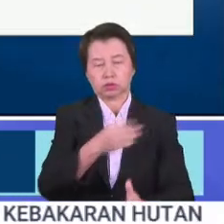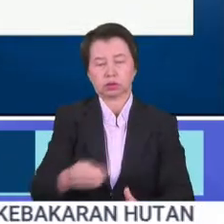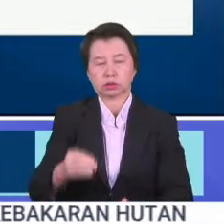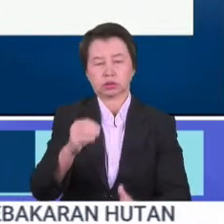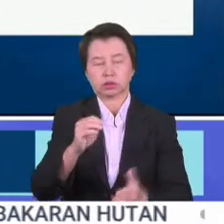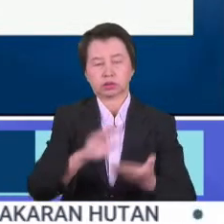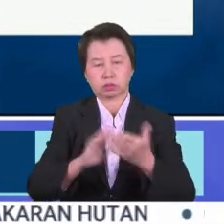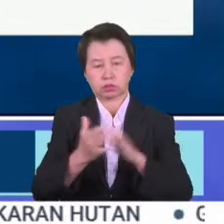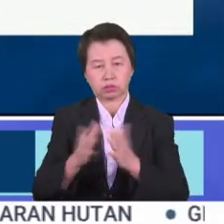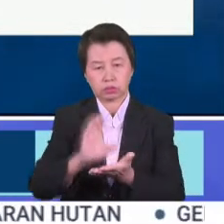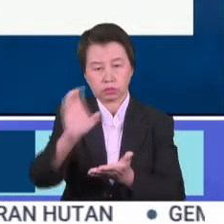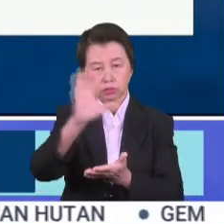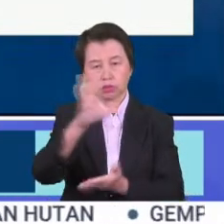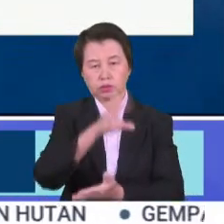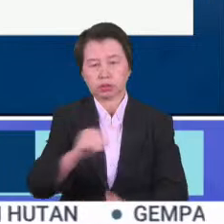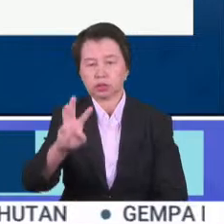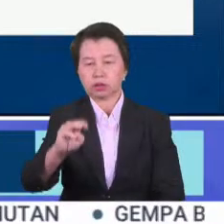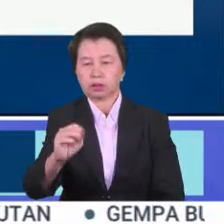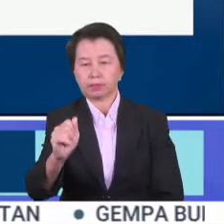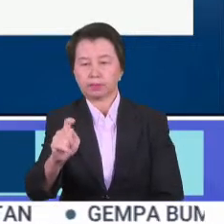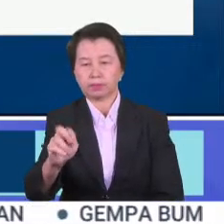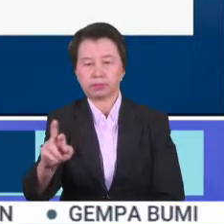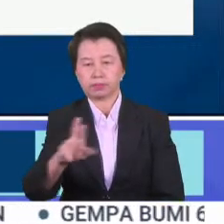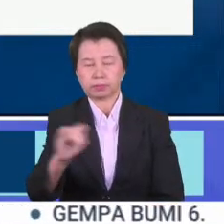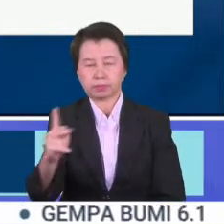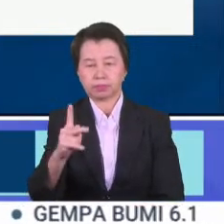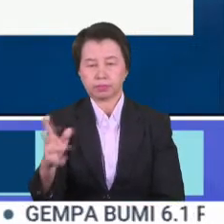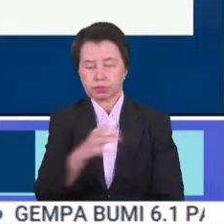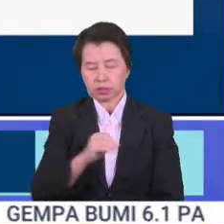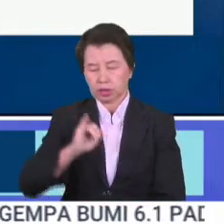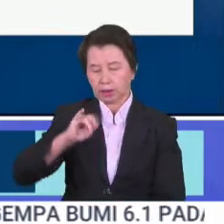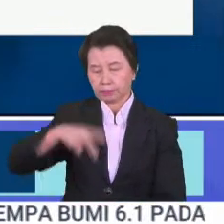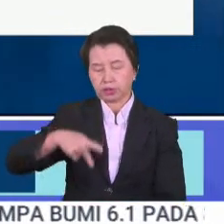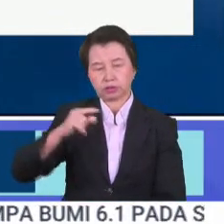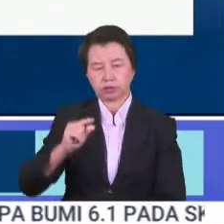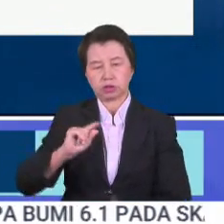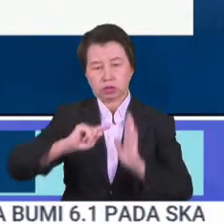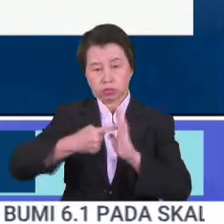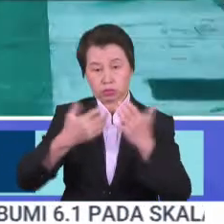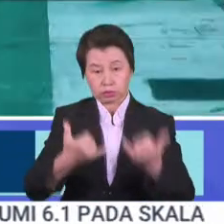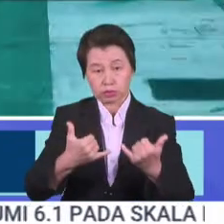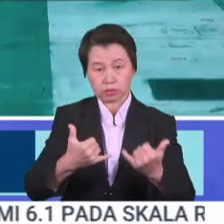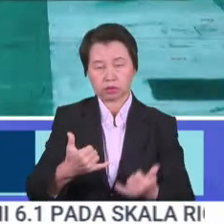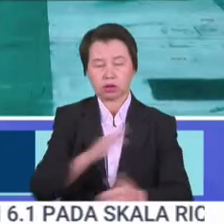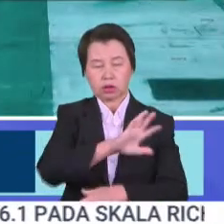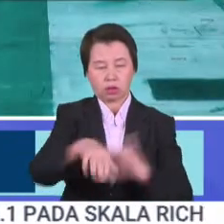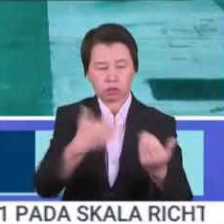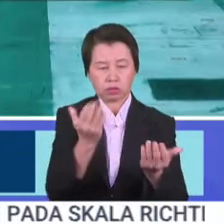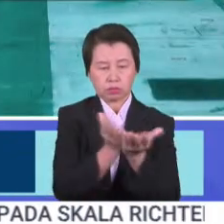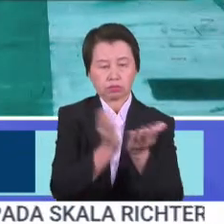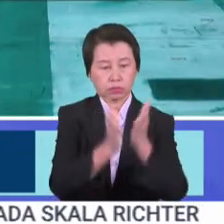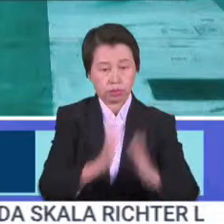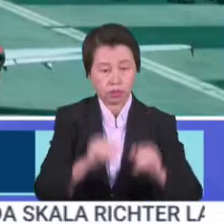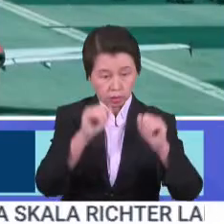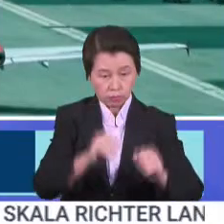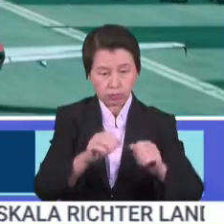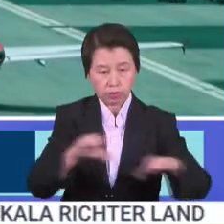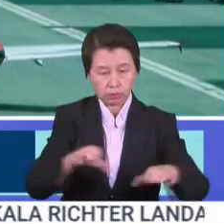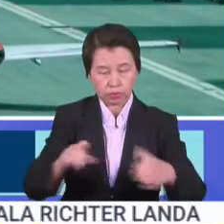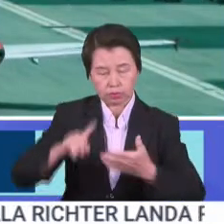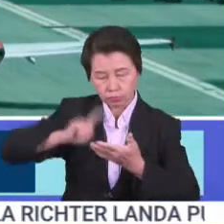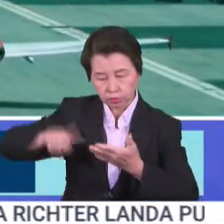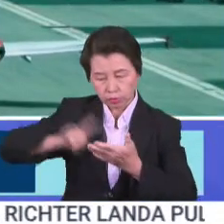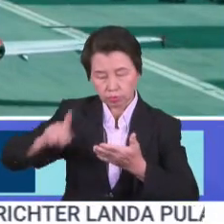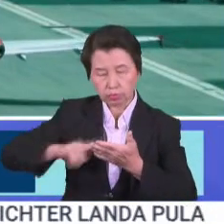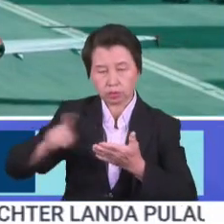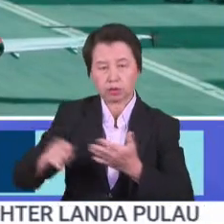komuniti serta pelajar matrikulasi dan IPG bermula hari ini. Selaras dengan itu, para pelajar yang boleh membuat